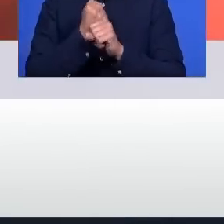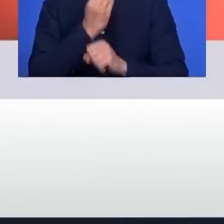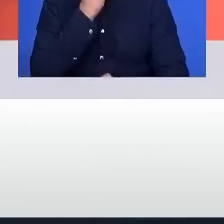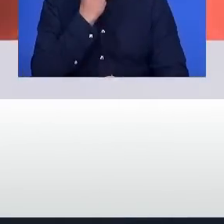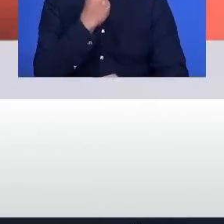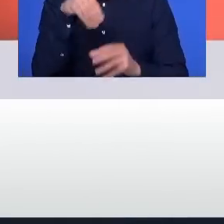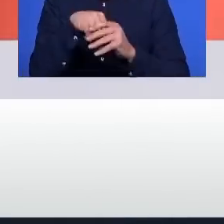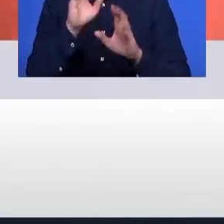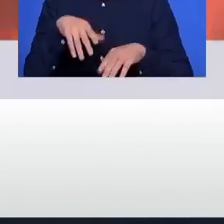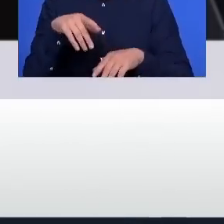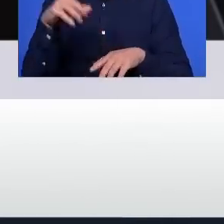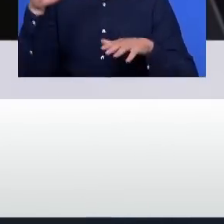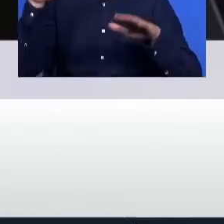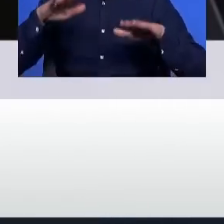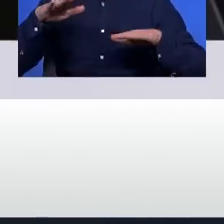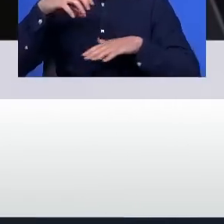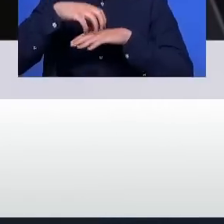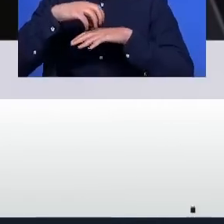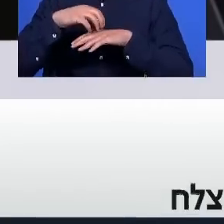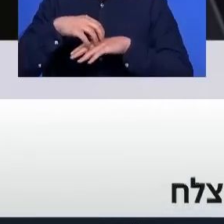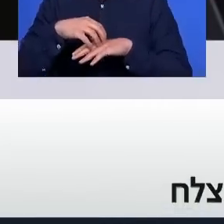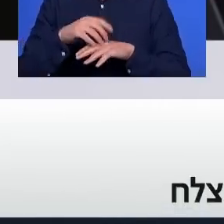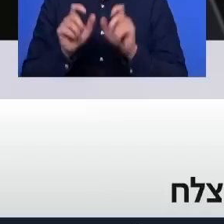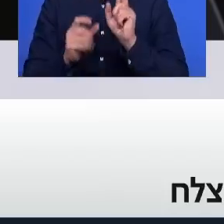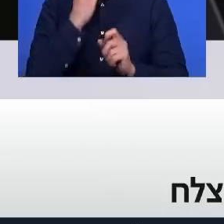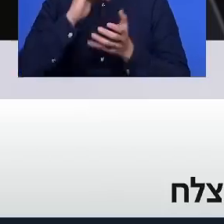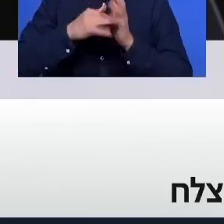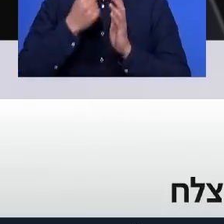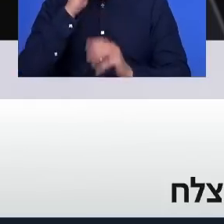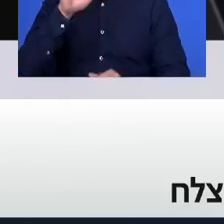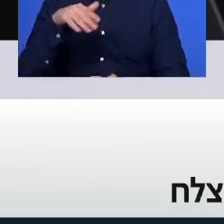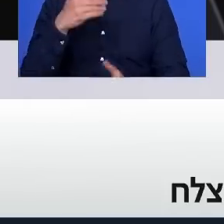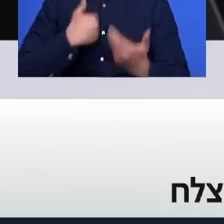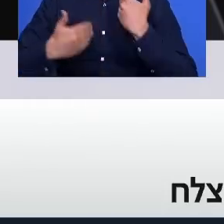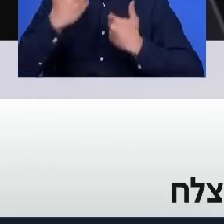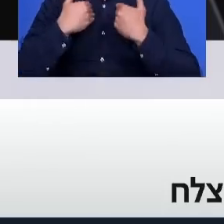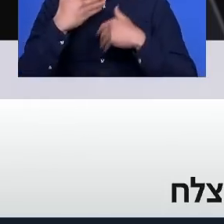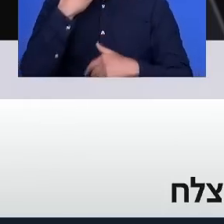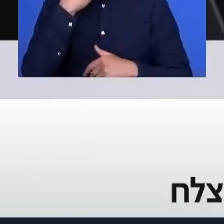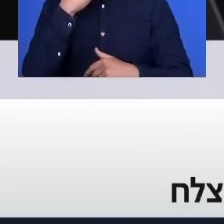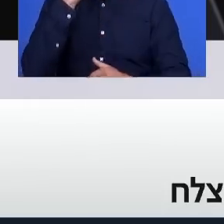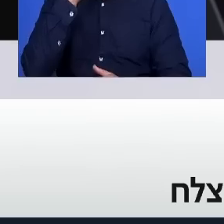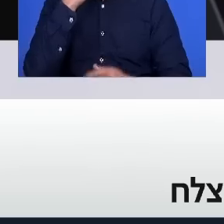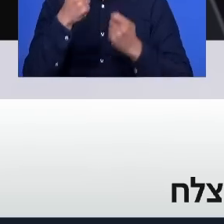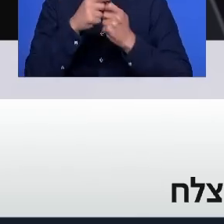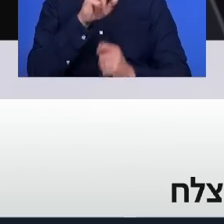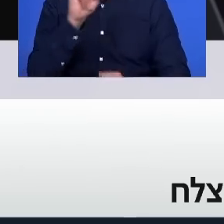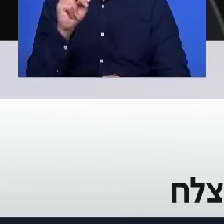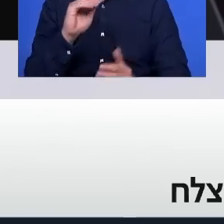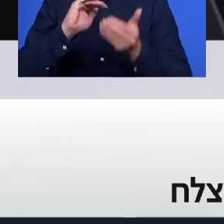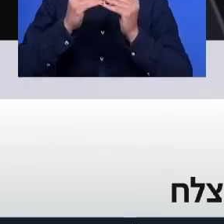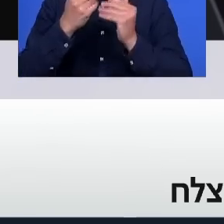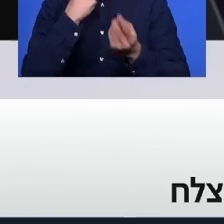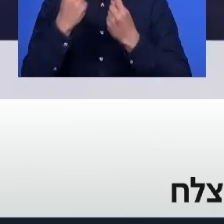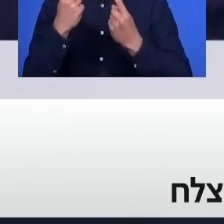גם במסגד אל-אקסה. גורם ישראלי מאשר לנו את הפרטים ואומר לנו שלמרות פניות של כמה מתווכים וניסיונות בסוגיה הזאת, תיאום השיחה